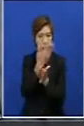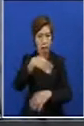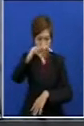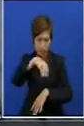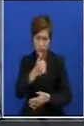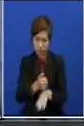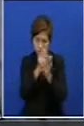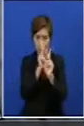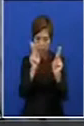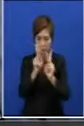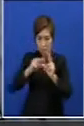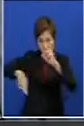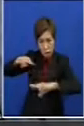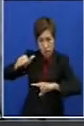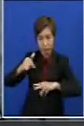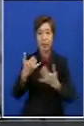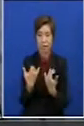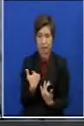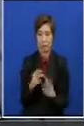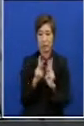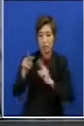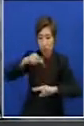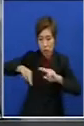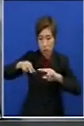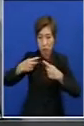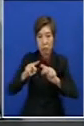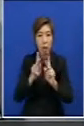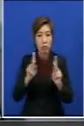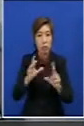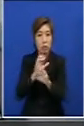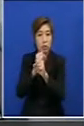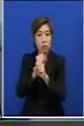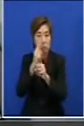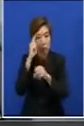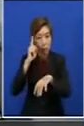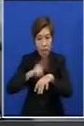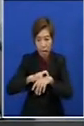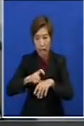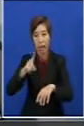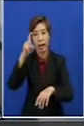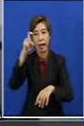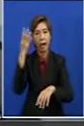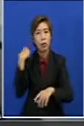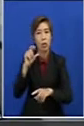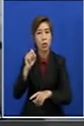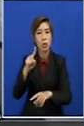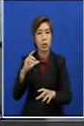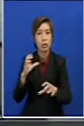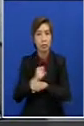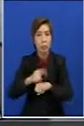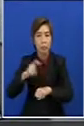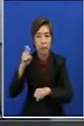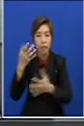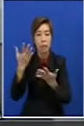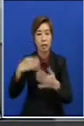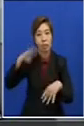ต่อมาก็มีการตั้งคณะกรรมการสอบสวนข้อเท็จจริงแต่คณะกรรมการสรุปผลการตรวจสอบไม่ทันกำหนดเวลาเมื่อวันศุกร์ที่ผ่านมาทำ